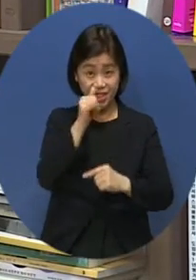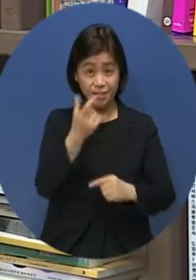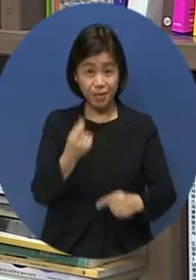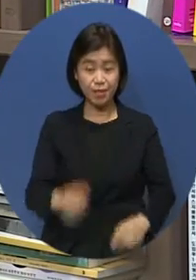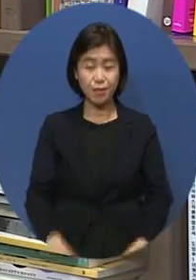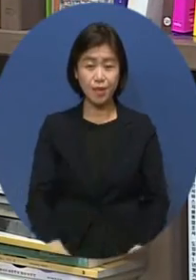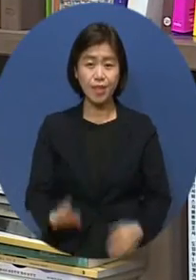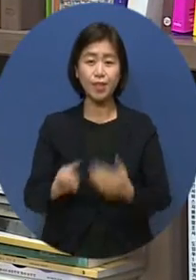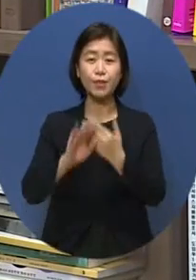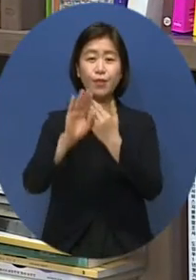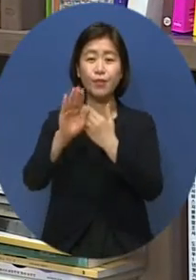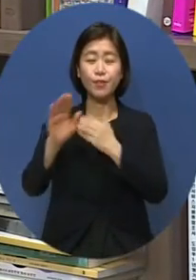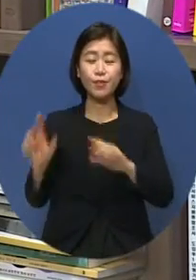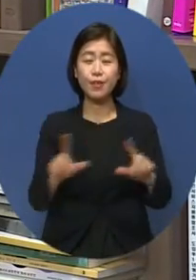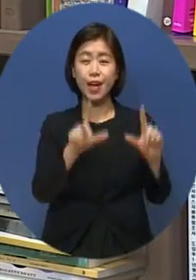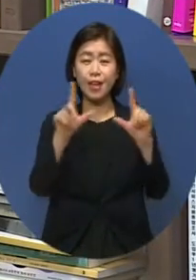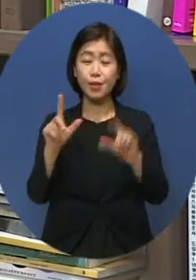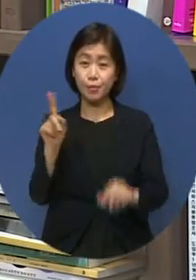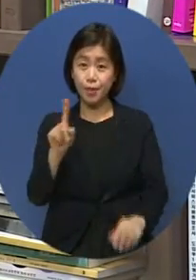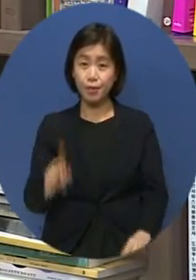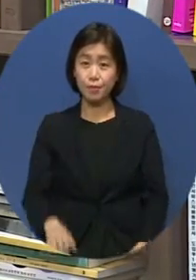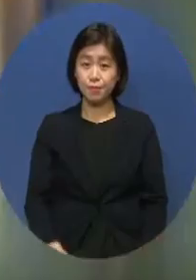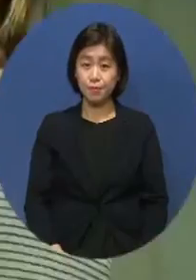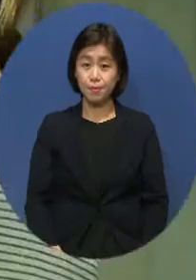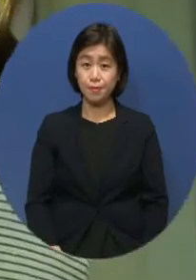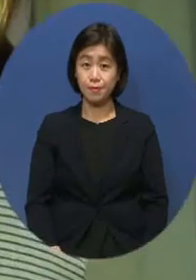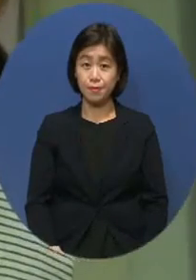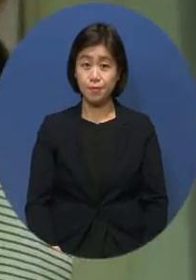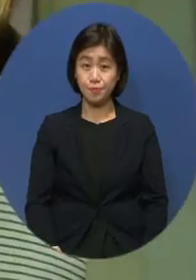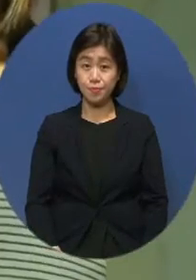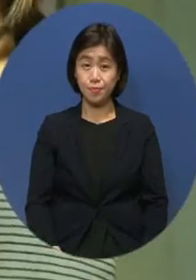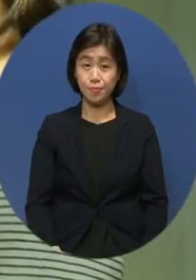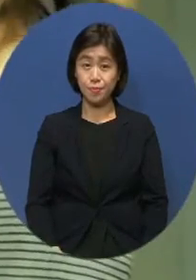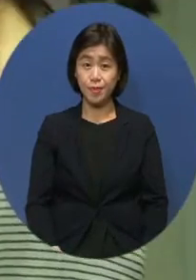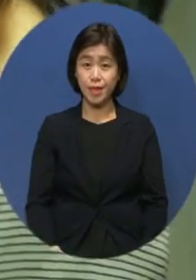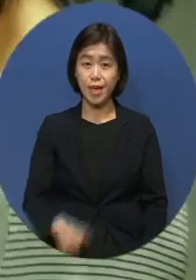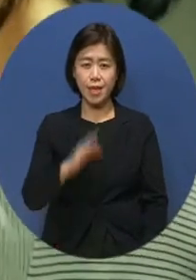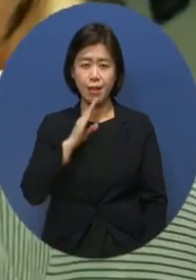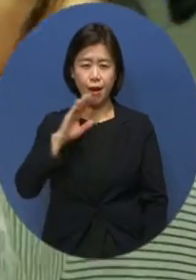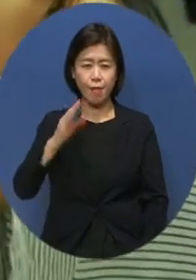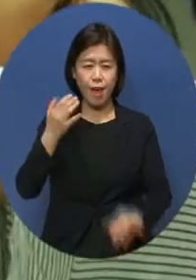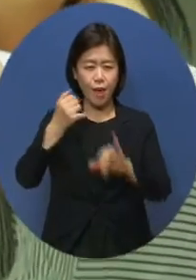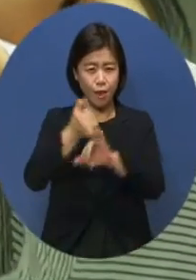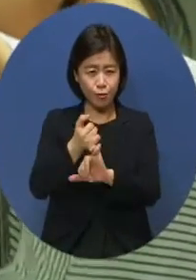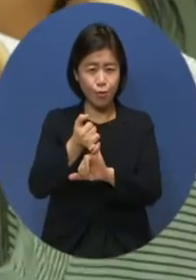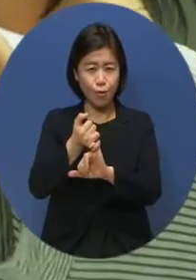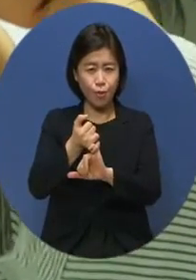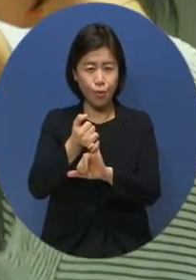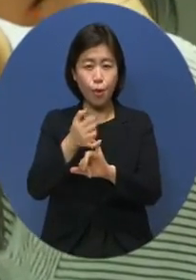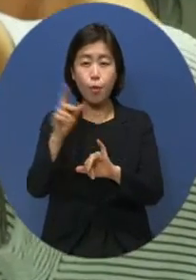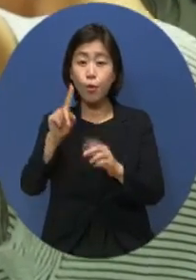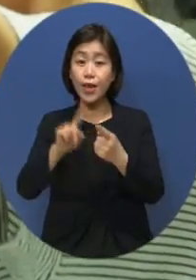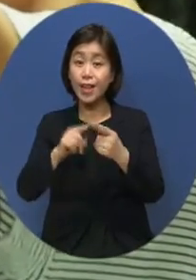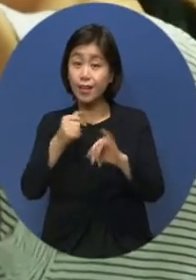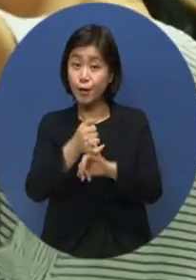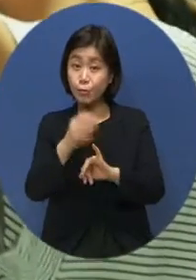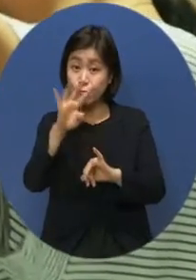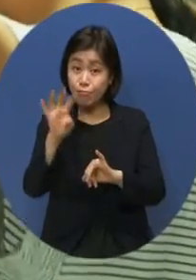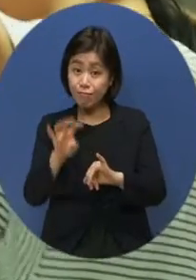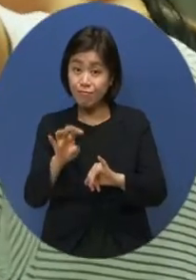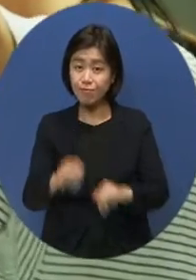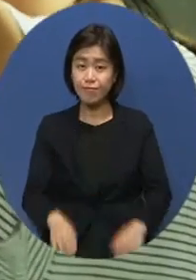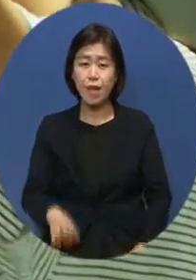그 이후로는 어떻게 지내셨어요? 참된 약속! 참된 약속! 뭐에 대한 약속이지?